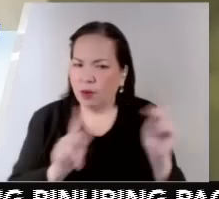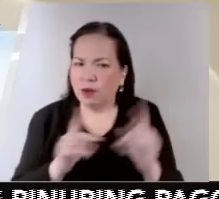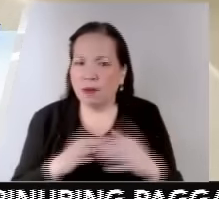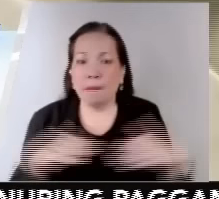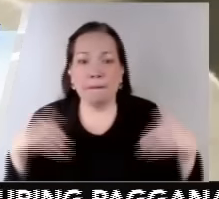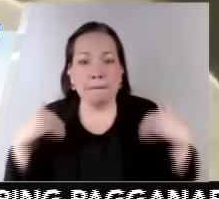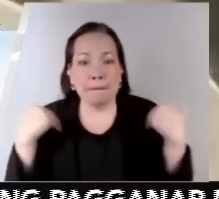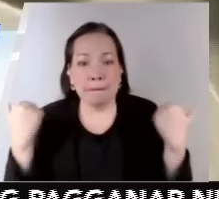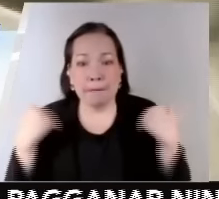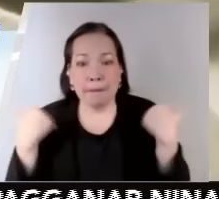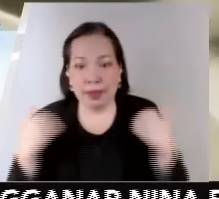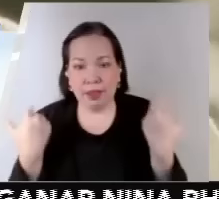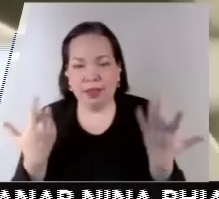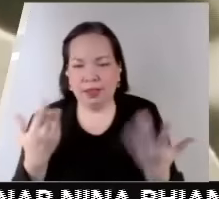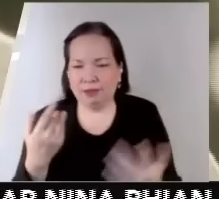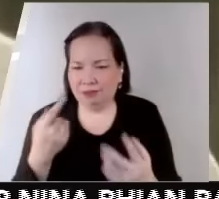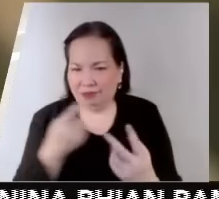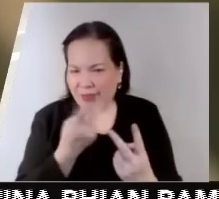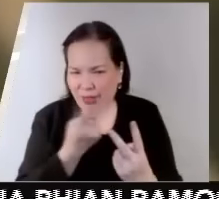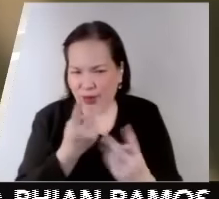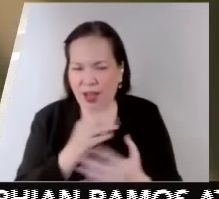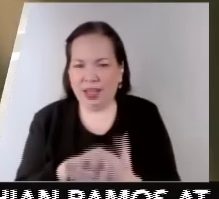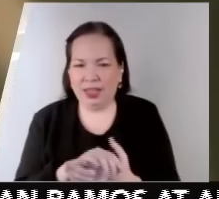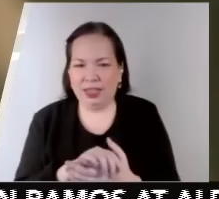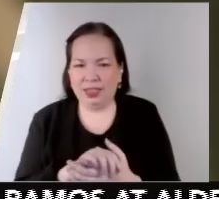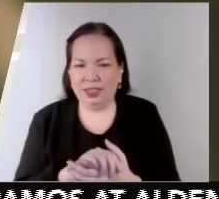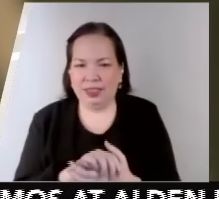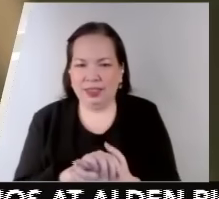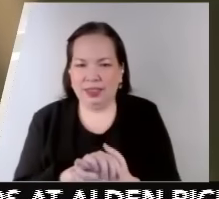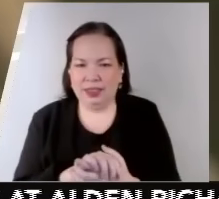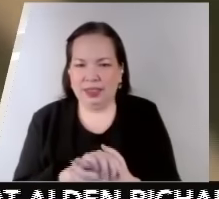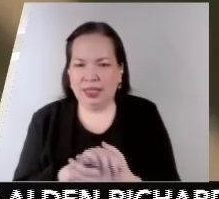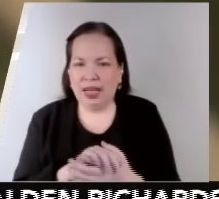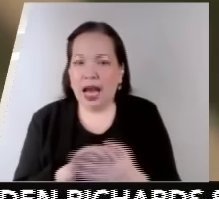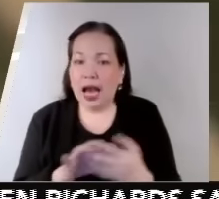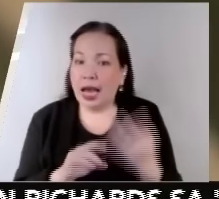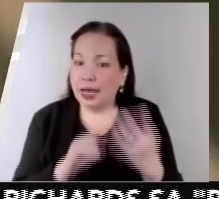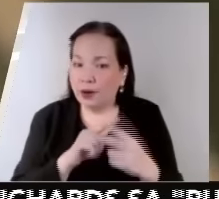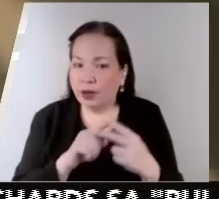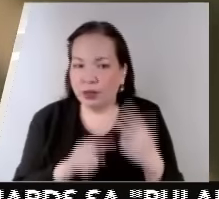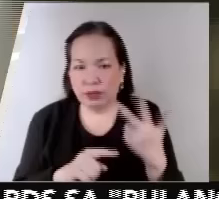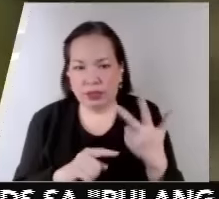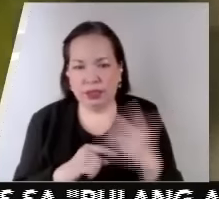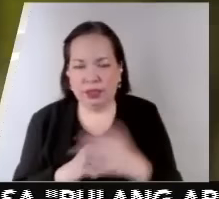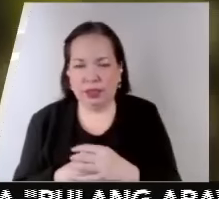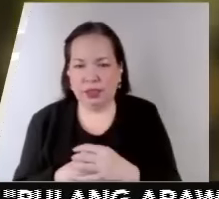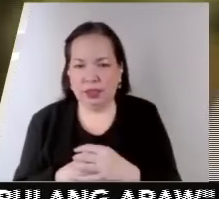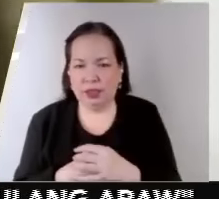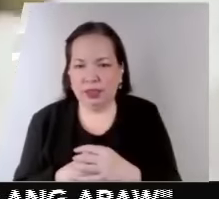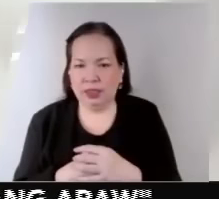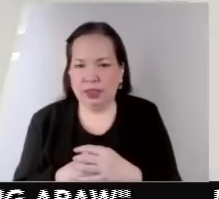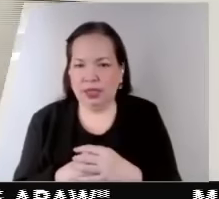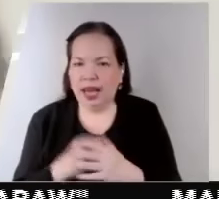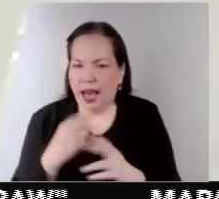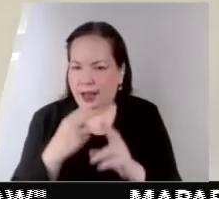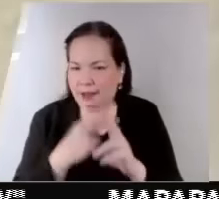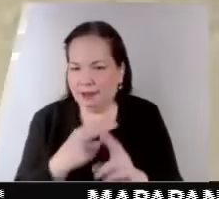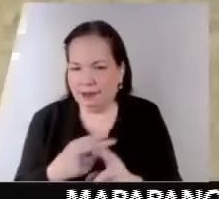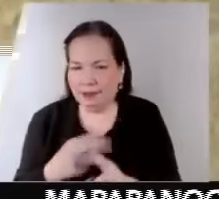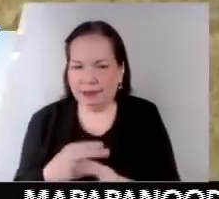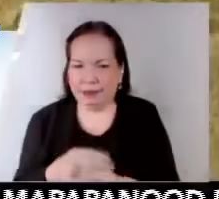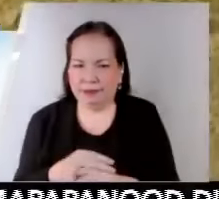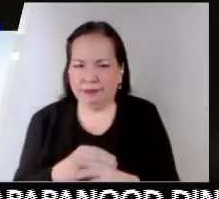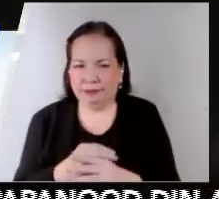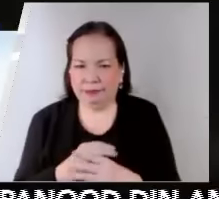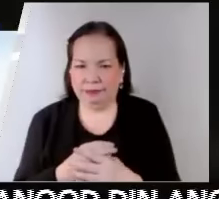Eduardo, Adelina, Teresita at Hiroshi, played by Choco Maafi, Casila Barillas,